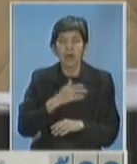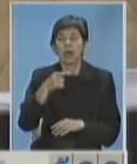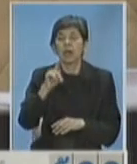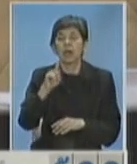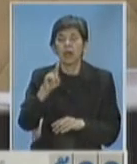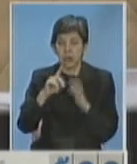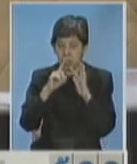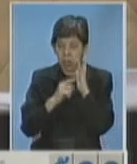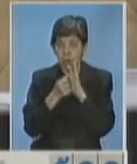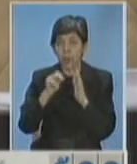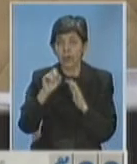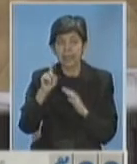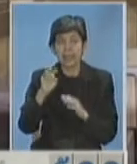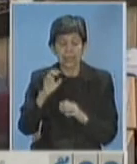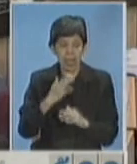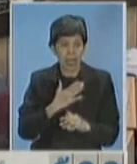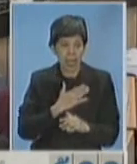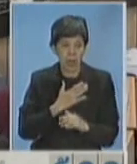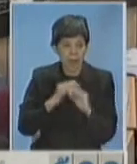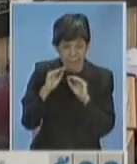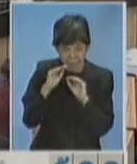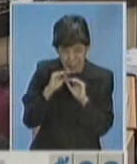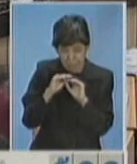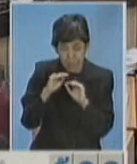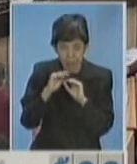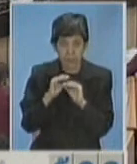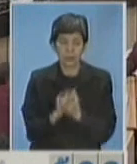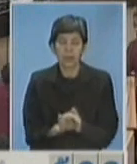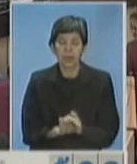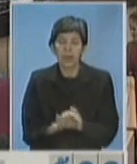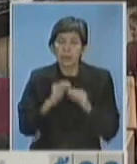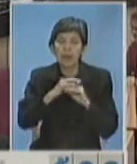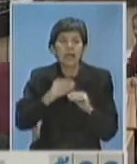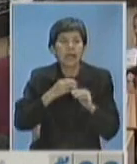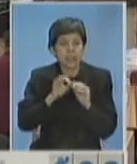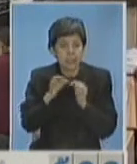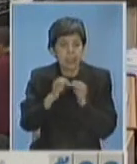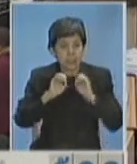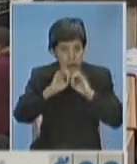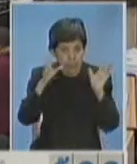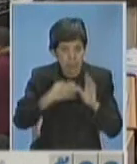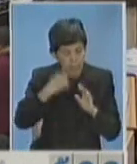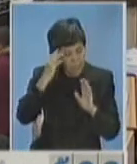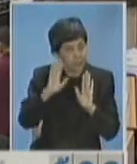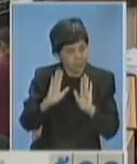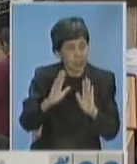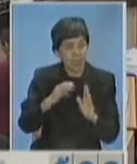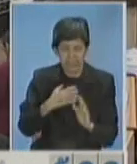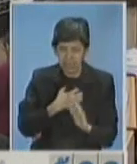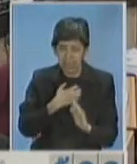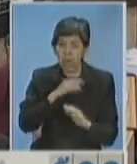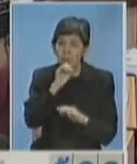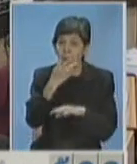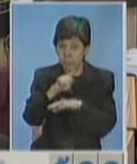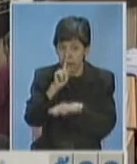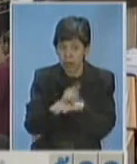ภูมิกรรมาธิการดิฉันขอเพิ่มเติมประเด็นสั้นๆนะคะเพื่อให้ชัดเจนนะคะเดี๋ยวจะเข้าใจคาดเคลื่อนขอกับเรียนท่าน